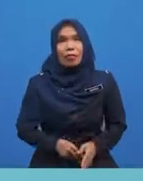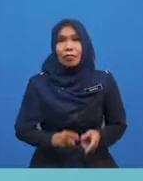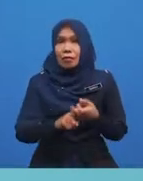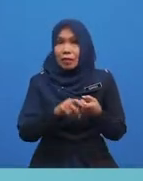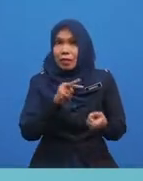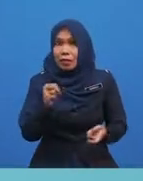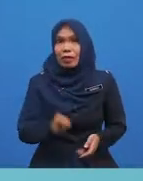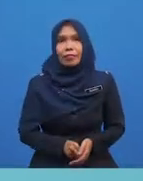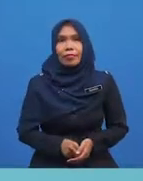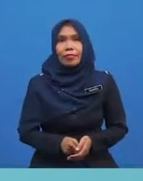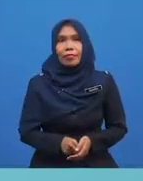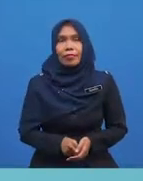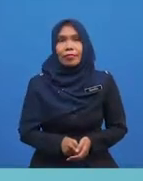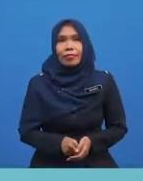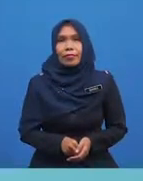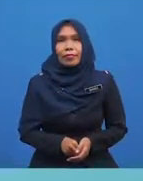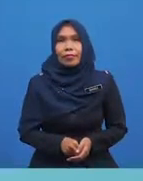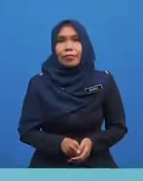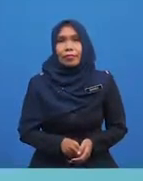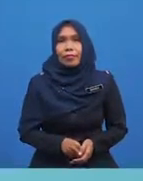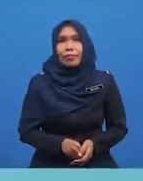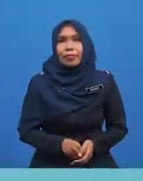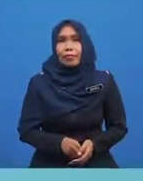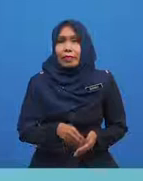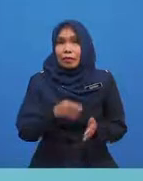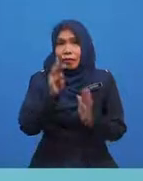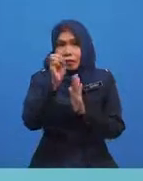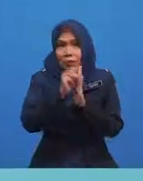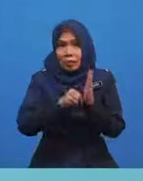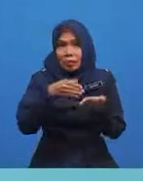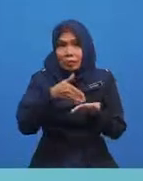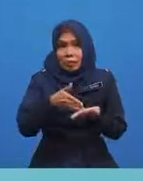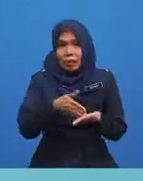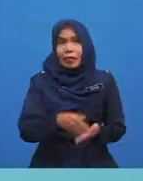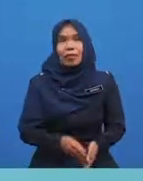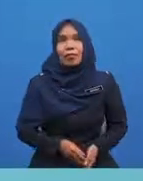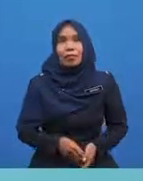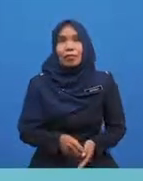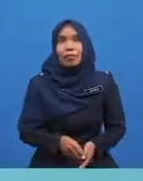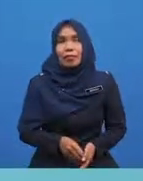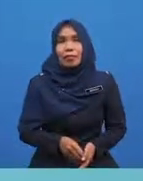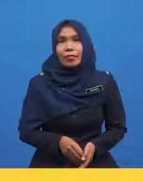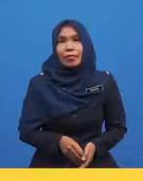atau persamaan setengah atau separuh dengan satu per dua sebenarnya?